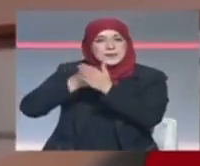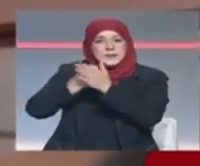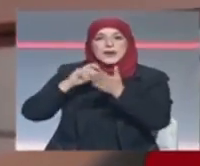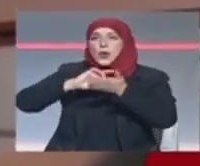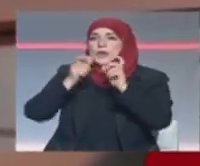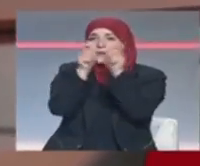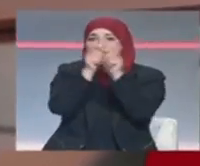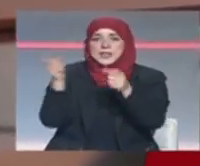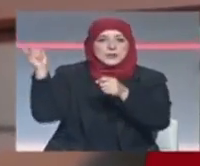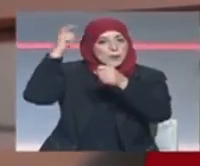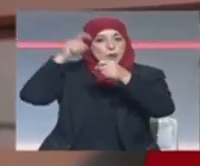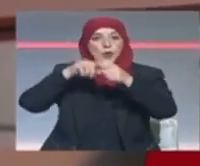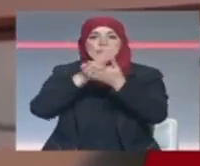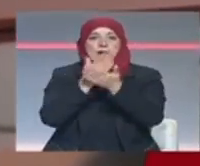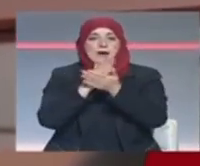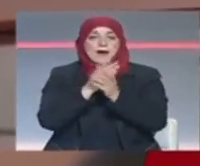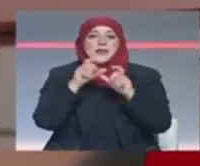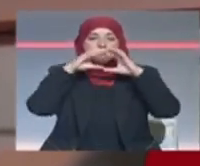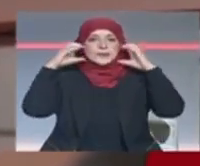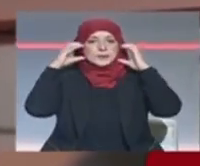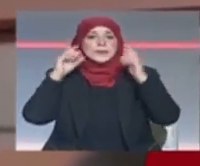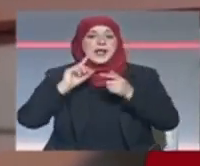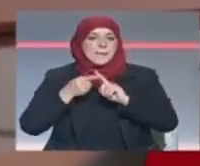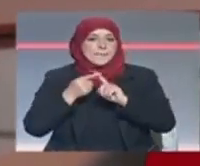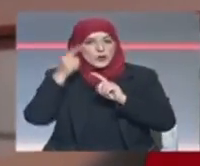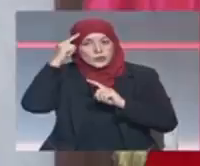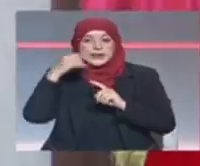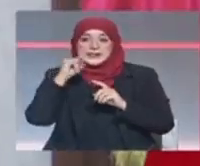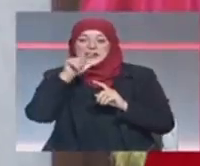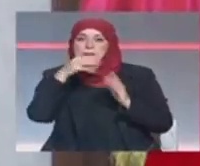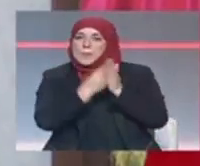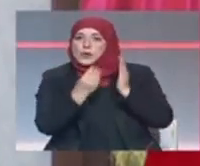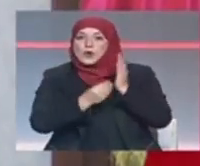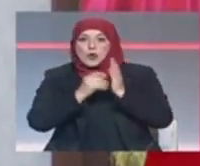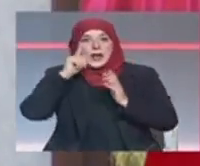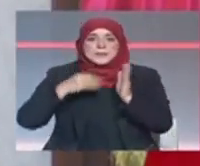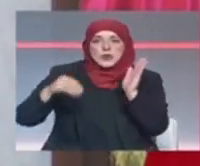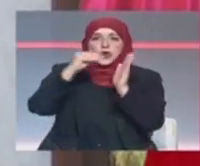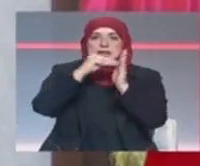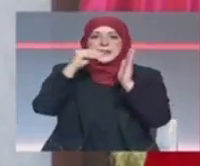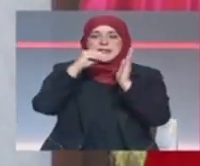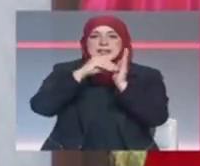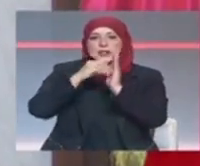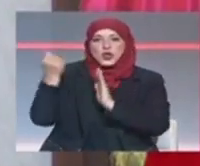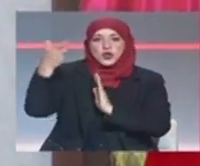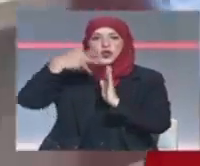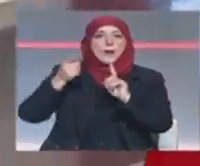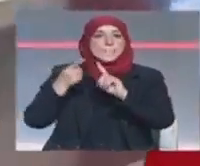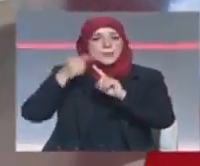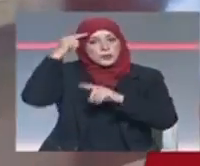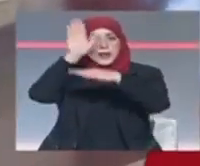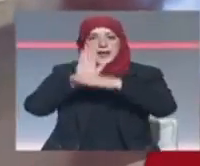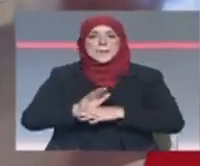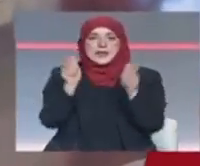كما اكد على امكانيه اللجوء الى التسهيل في صوره تسجيل نقص في توفرها بالكميات المطلوبه لحمايه الافراد والمؤسسات